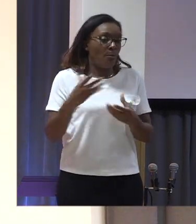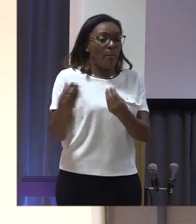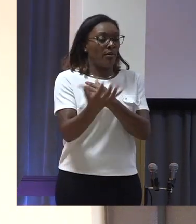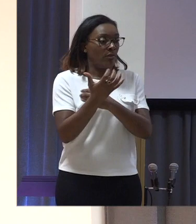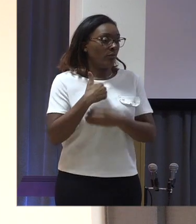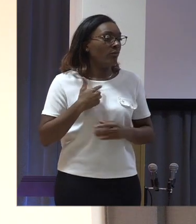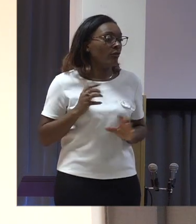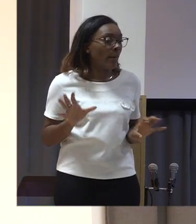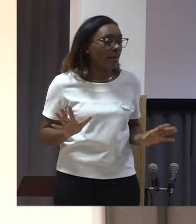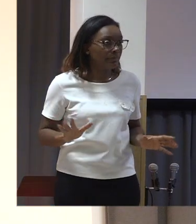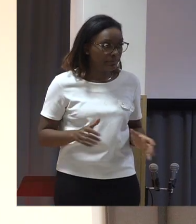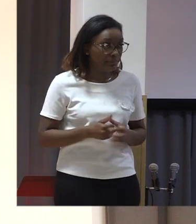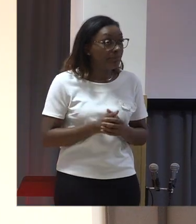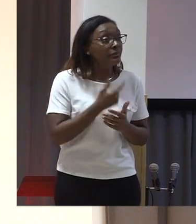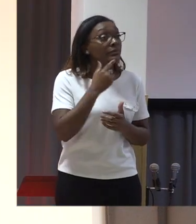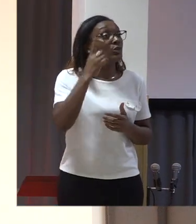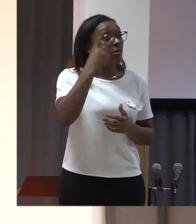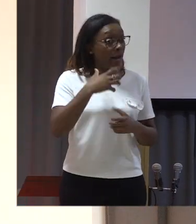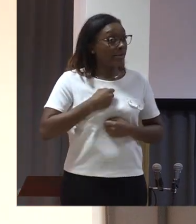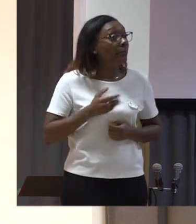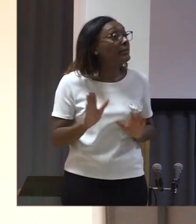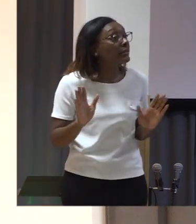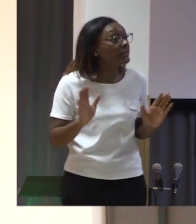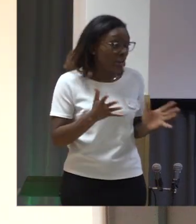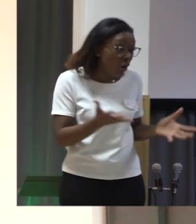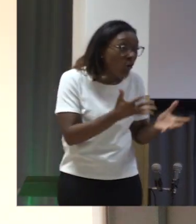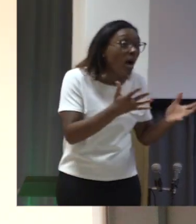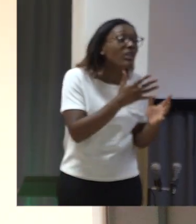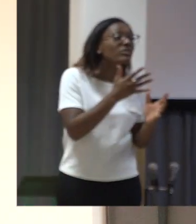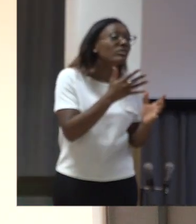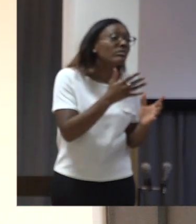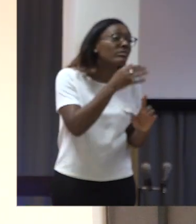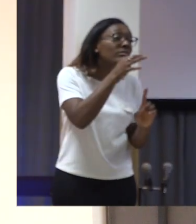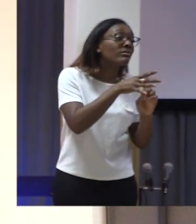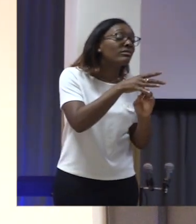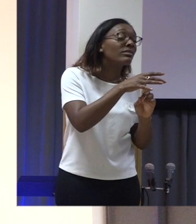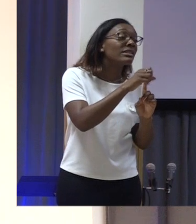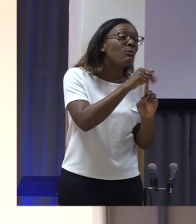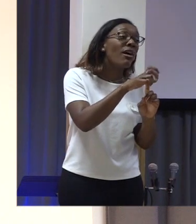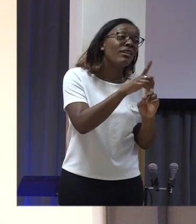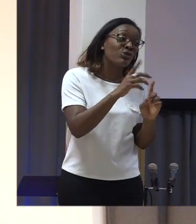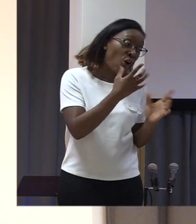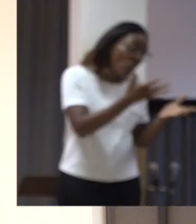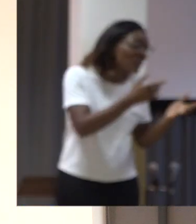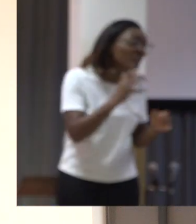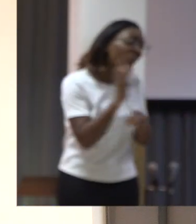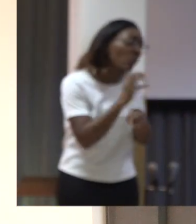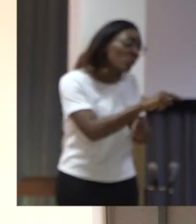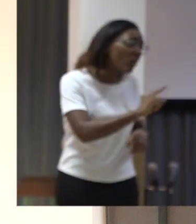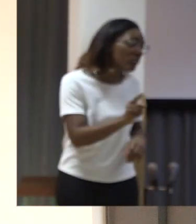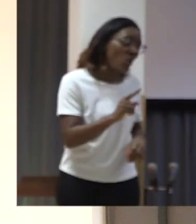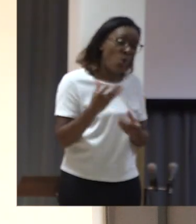Dieu accepte la demande, il fortifie, il reconforte son serviteur en disant que ce n'est pas toi qu'il